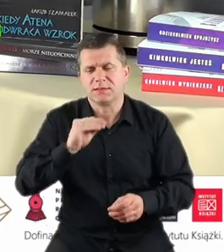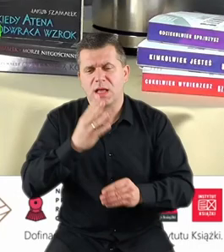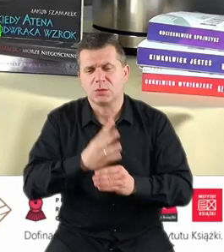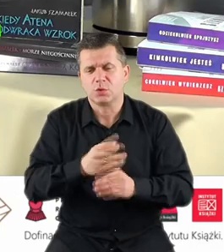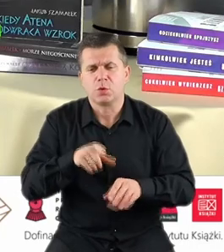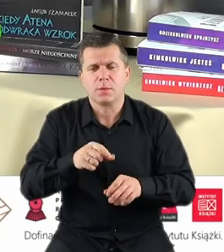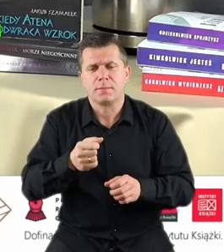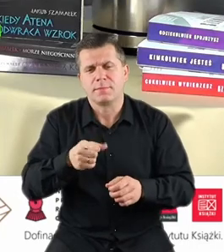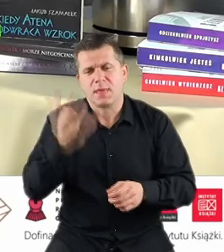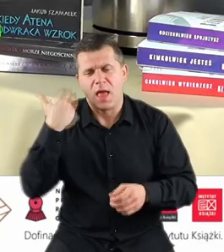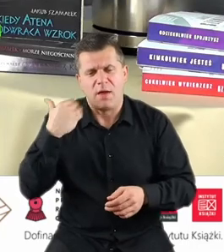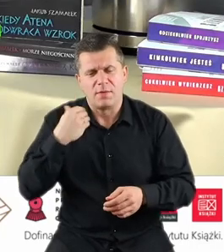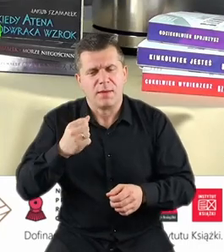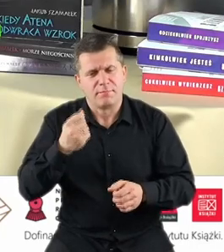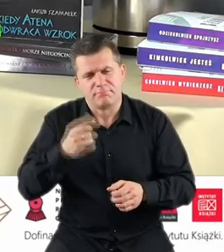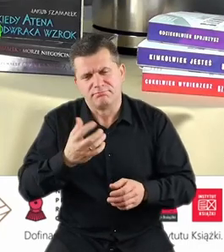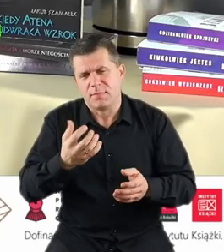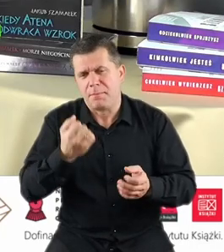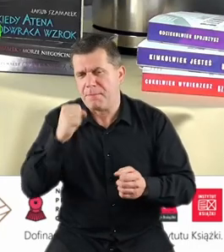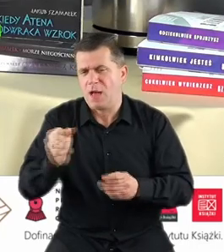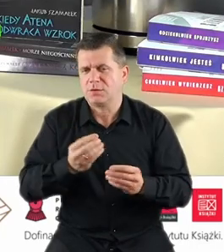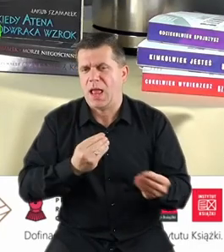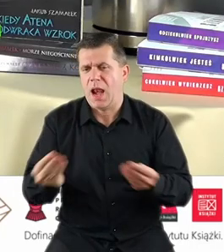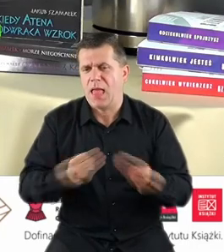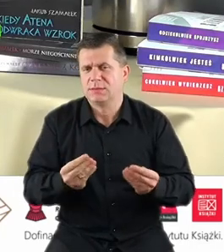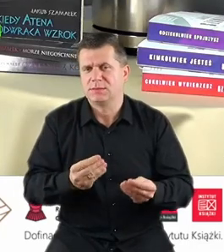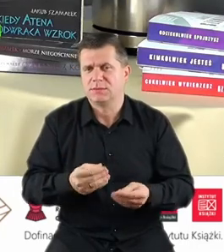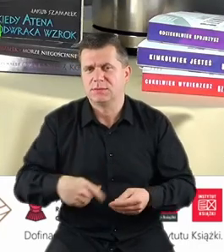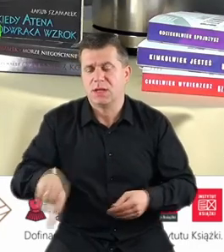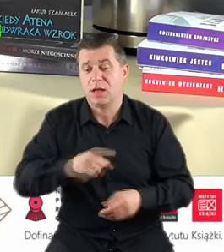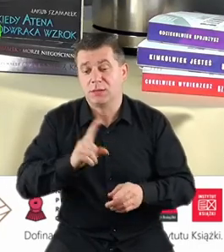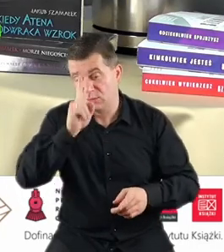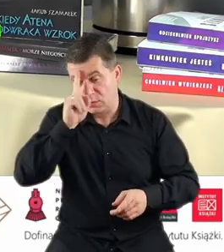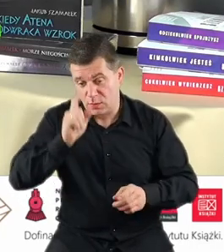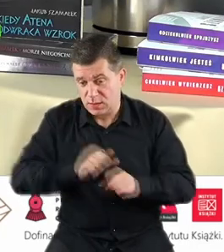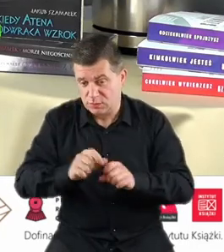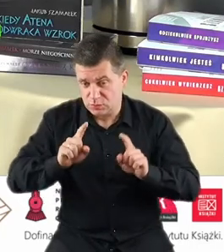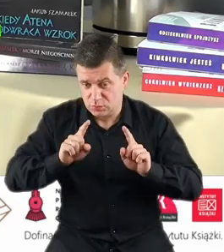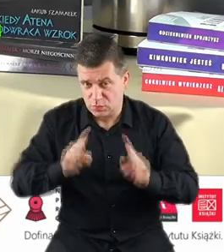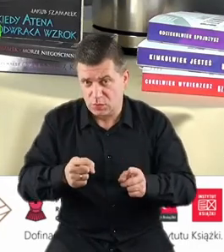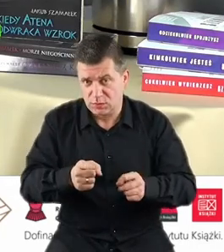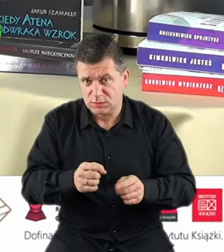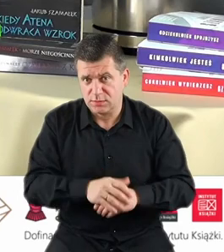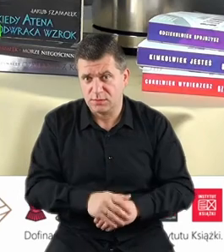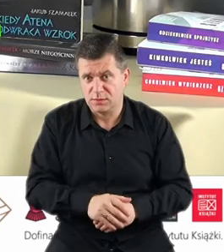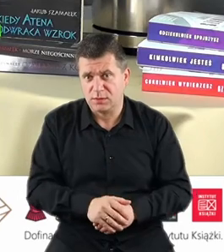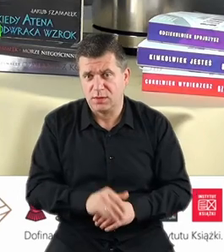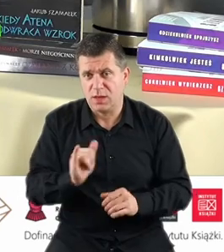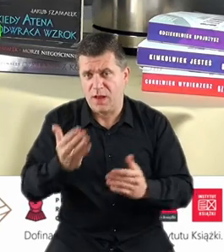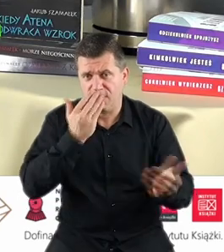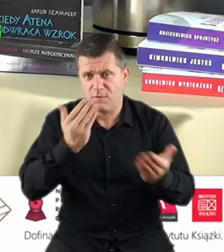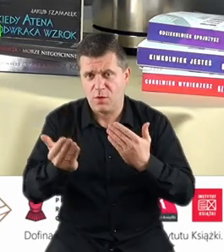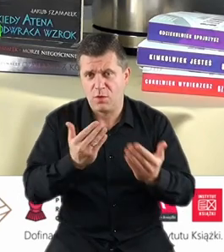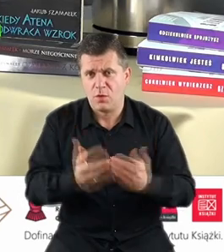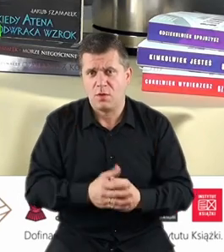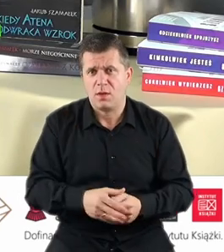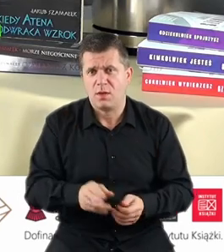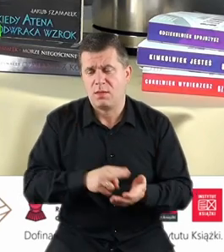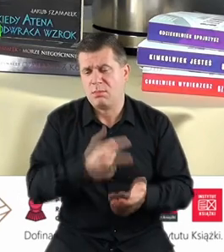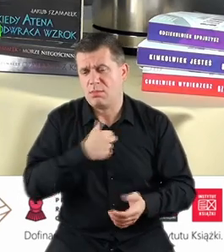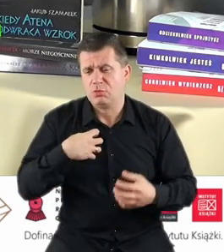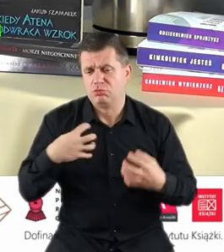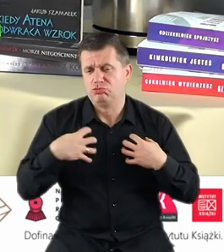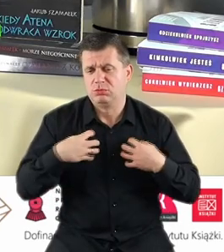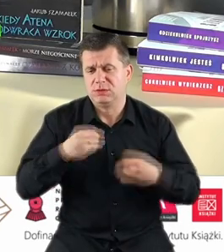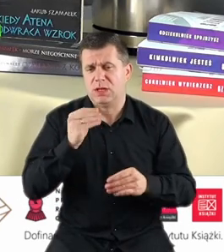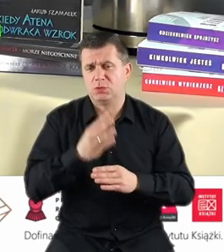bardziej elastyczne, niż by nam się mogło wydawać, i że to, jak społeczeństwo jest zorganizowane, niewątpliwie wpływa na to, jak wygląda nasze